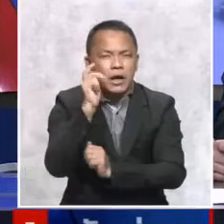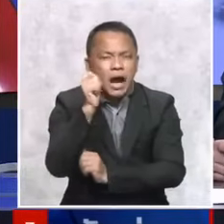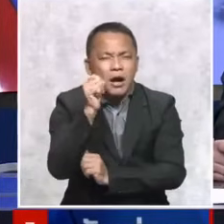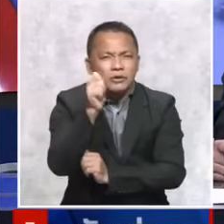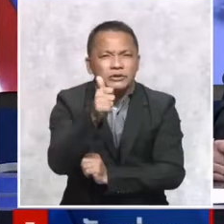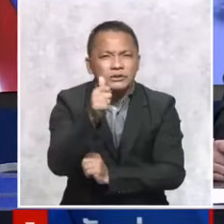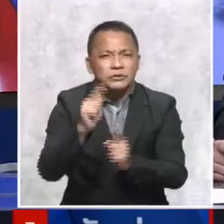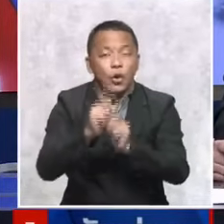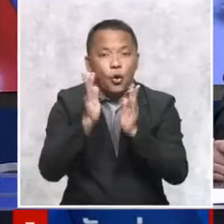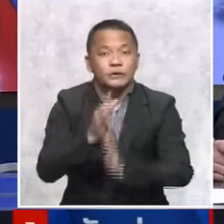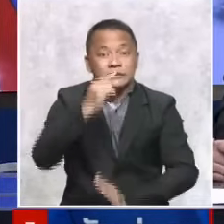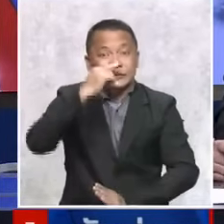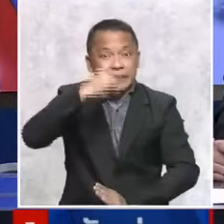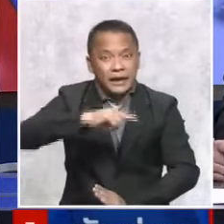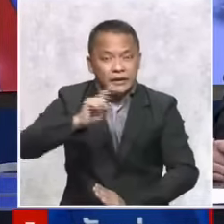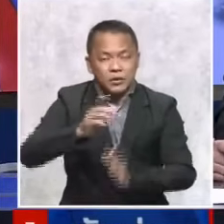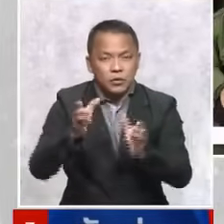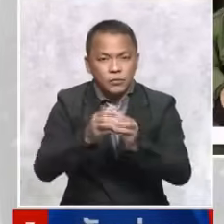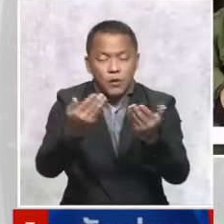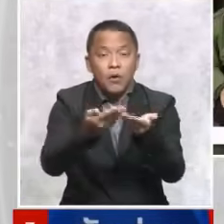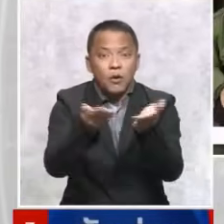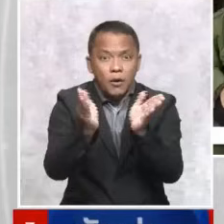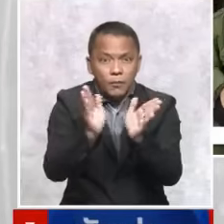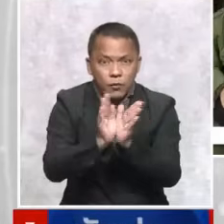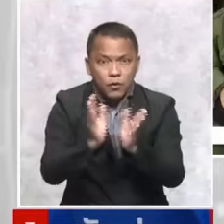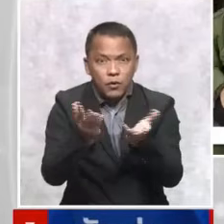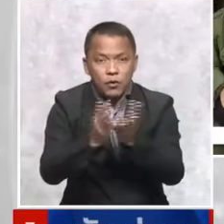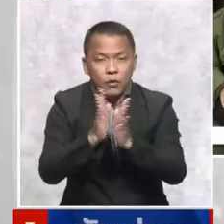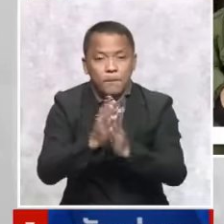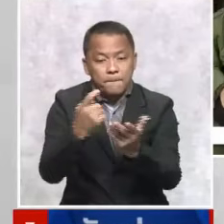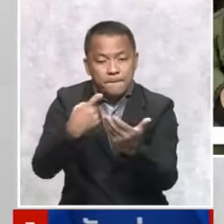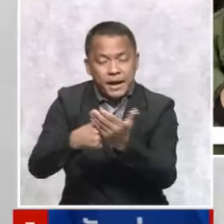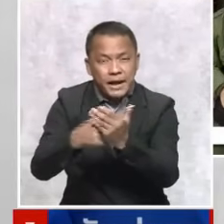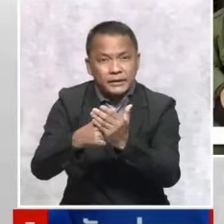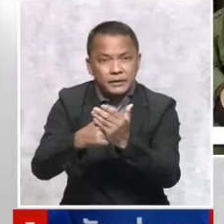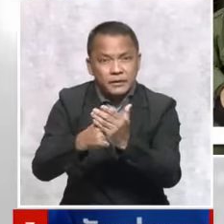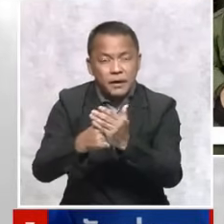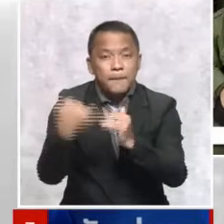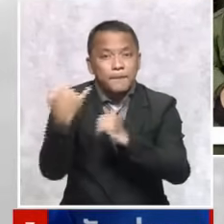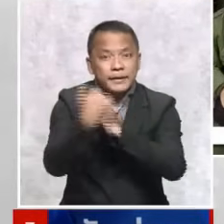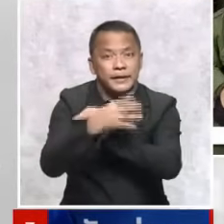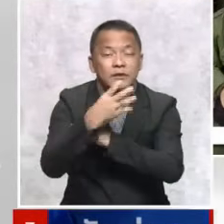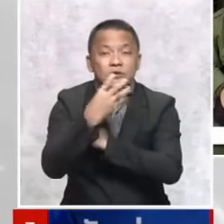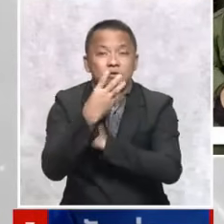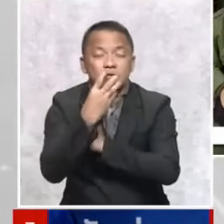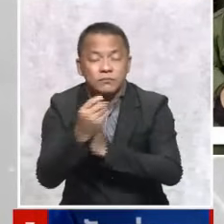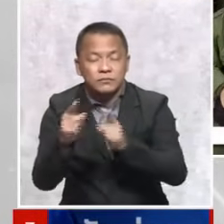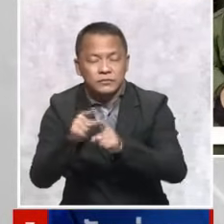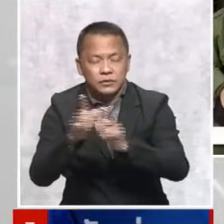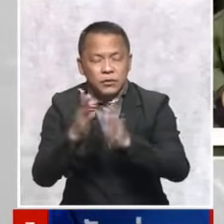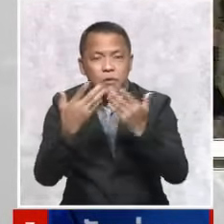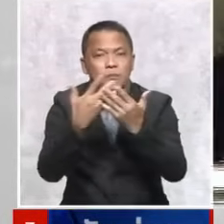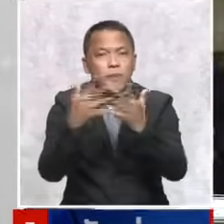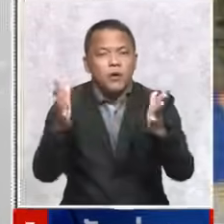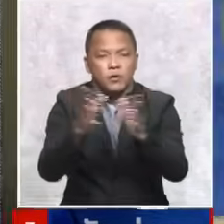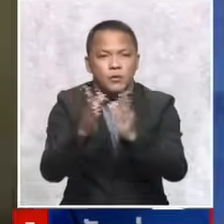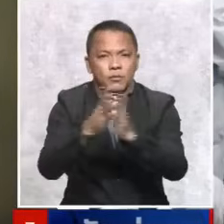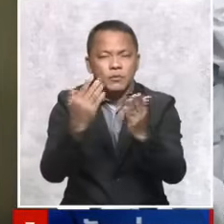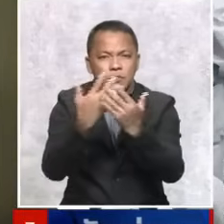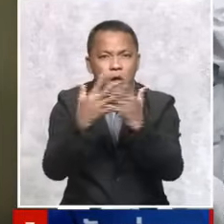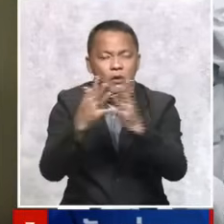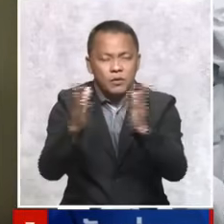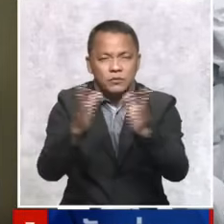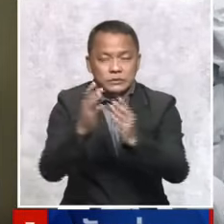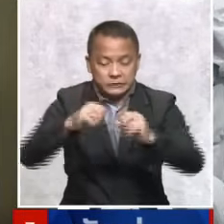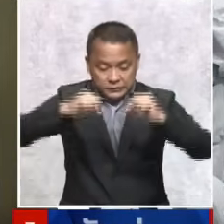ข่าวดีของคนไทยโดยเฉพาะบรรดาครอบครัวของตัวประกันนะคะเพราะว่าล่าสุดค่ะกลุ่มฮามาสได้ปล่อยตัวประกันคนไท